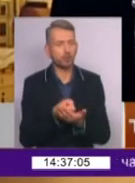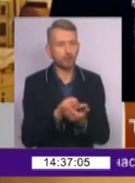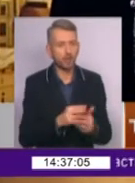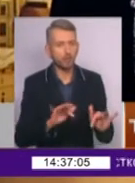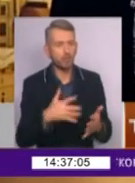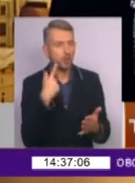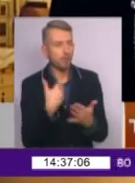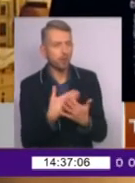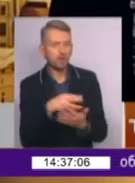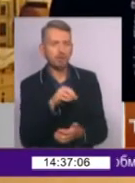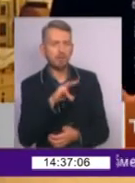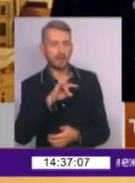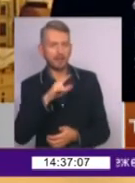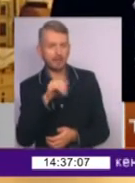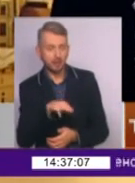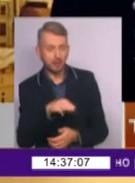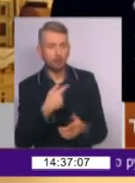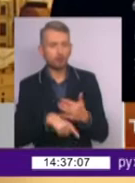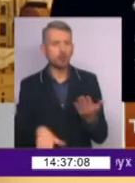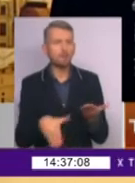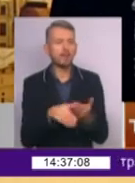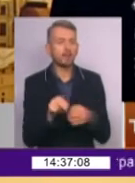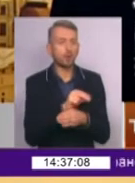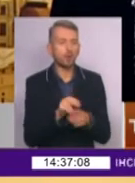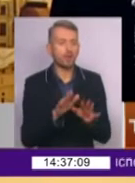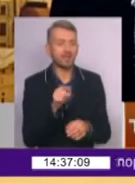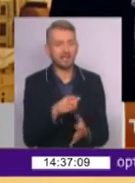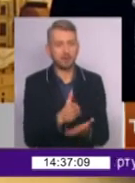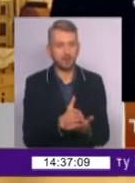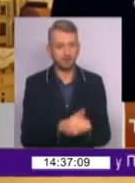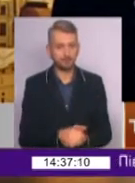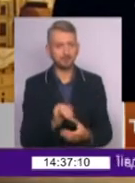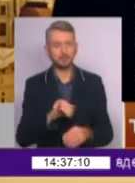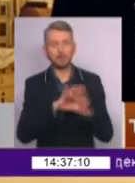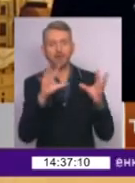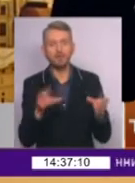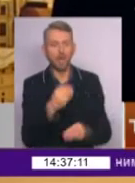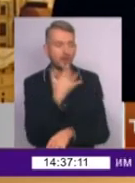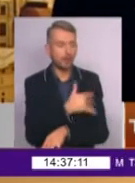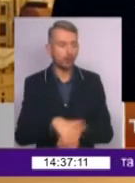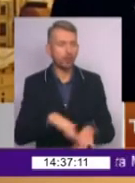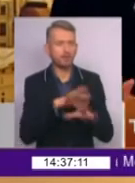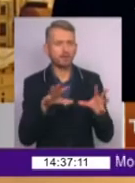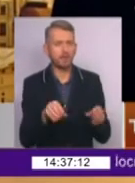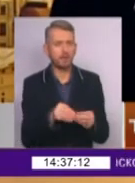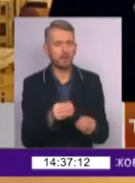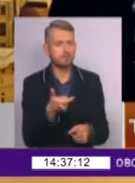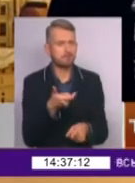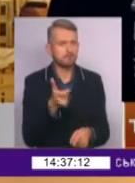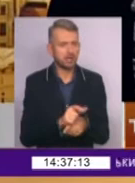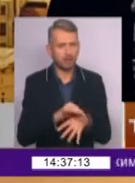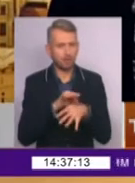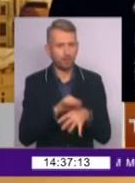випадку підозри на менінгіт, тому що методи лікування тільки там є. І взагалі за кордоном взагалі набагато більше